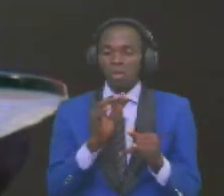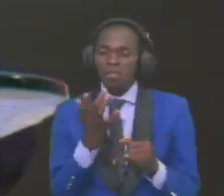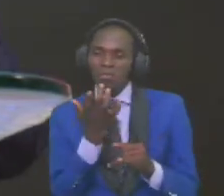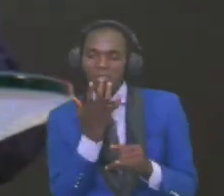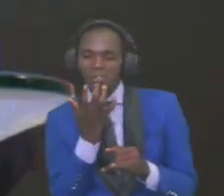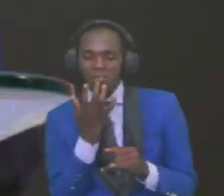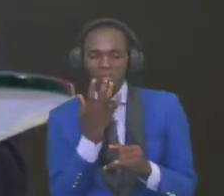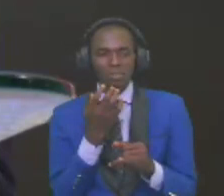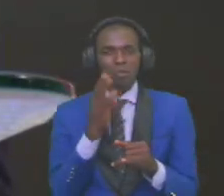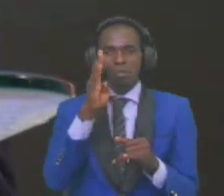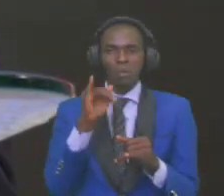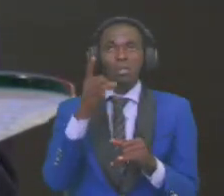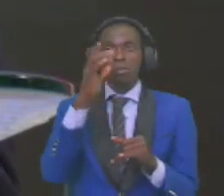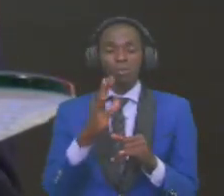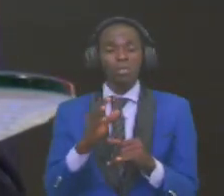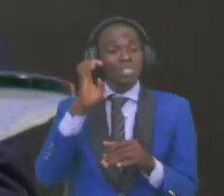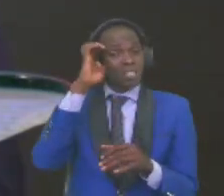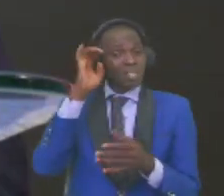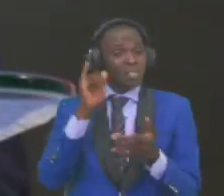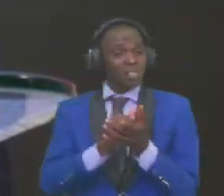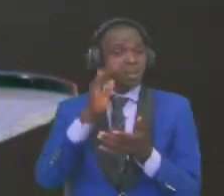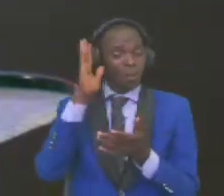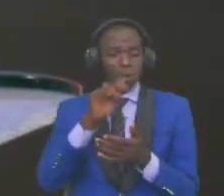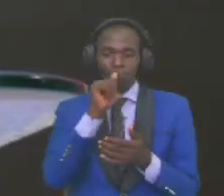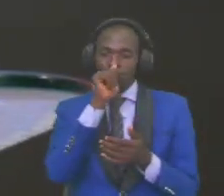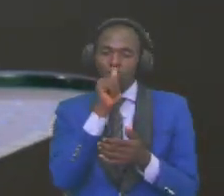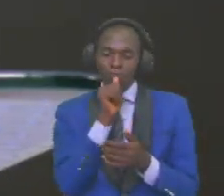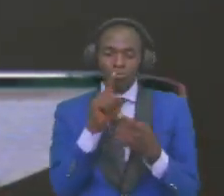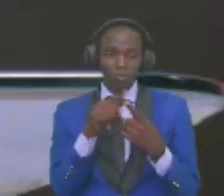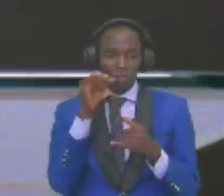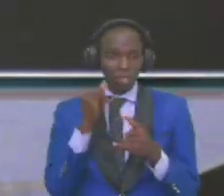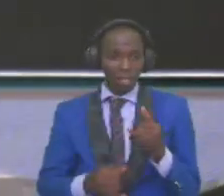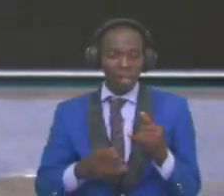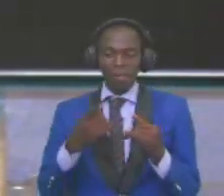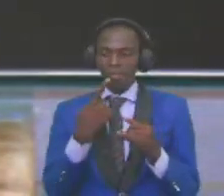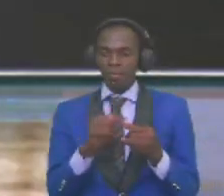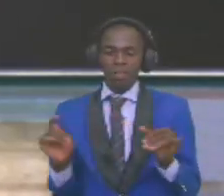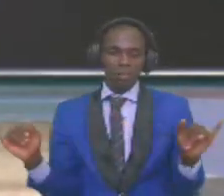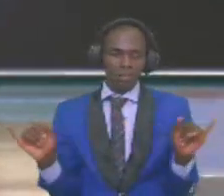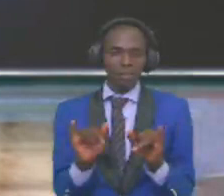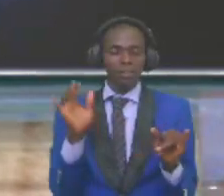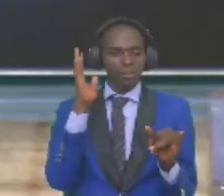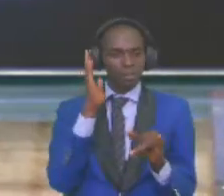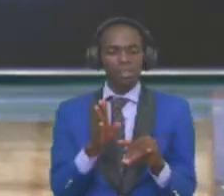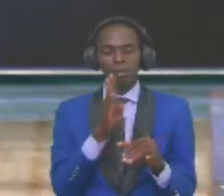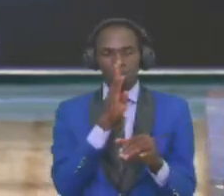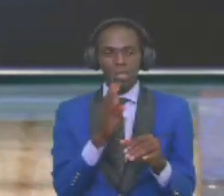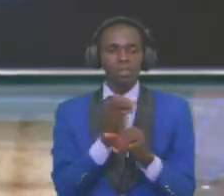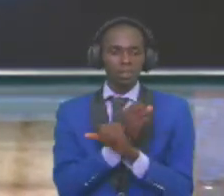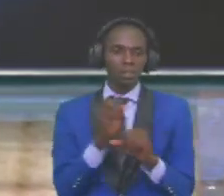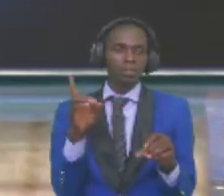avec dieu mais ce lucky persévèrera jusqu'à la fin sera sauvé